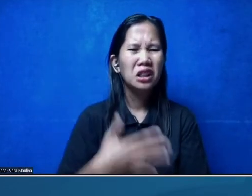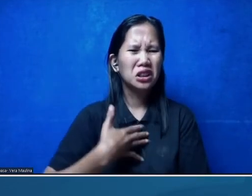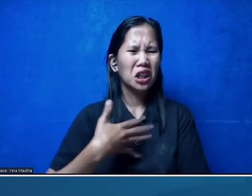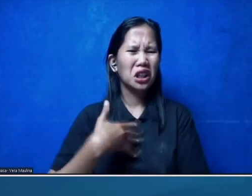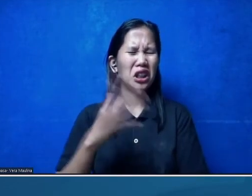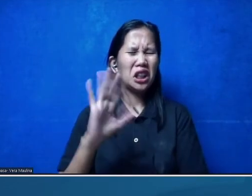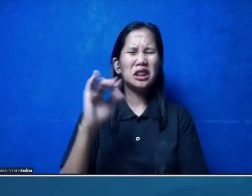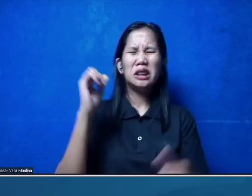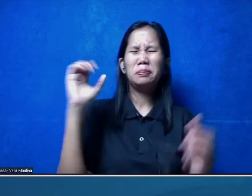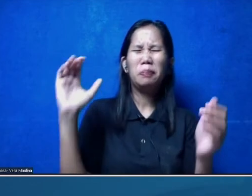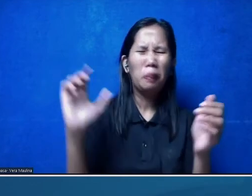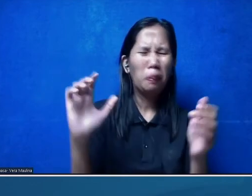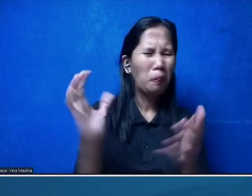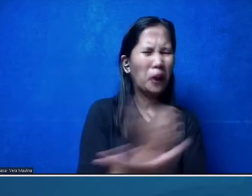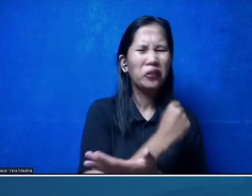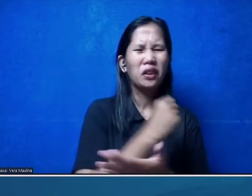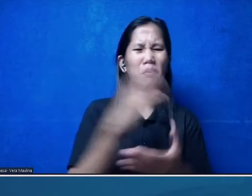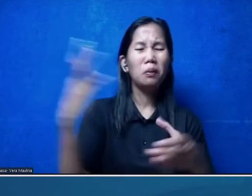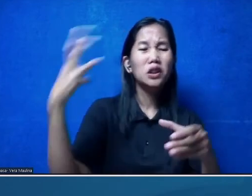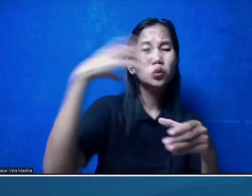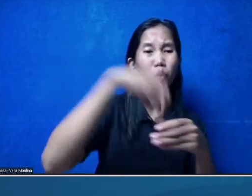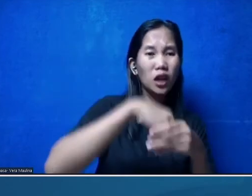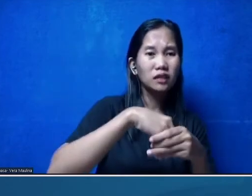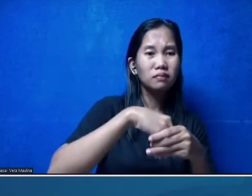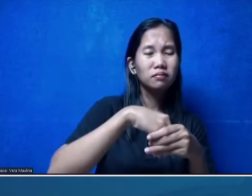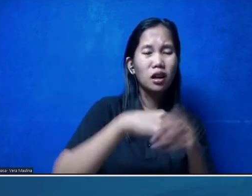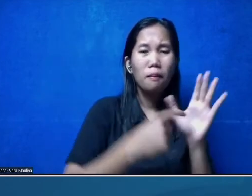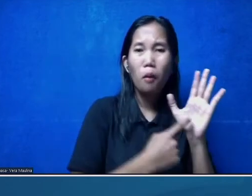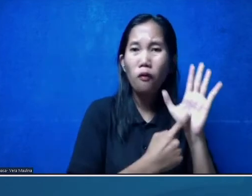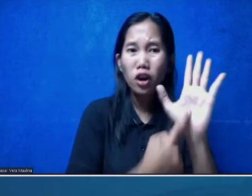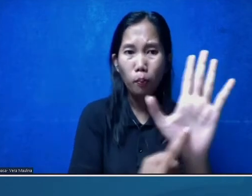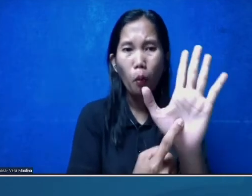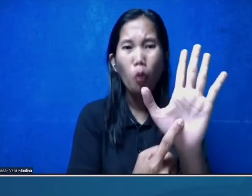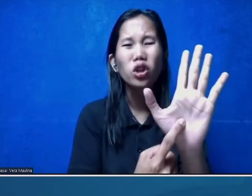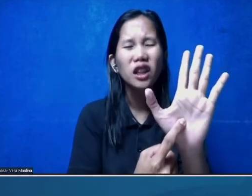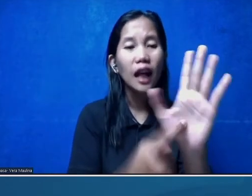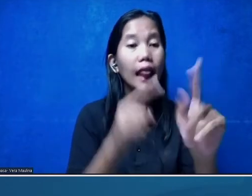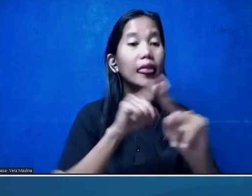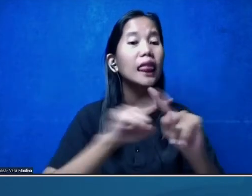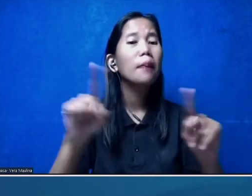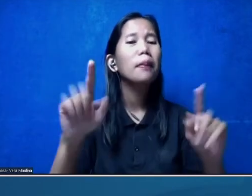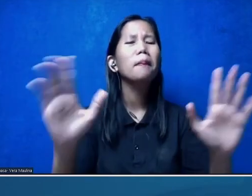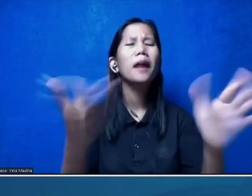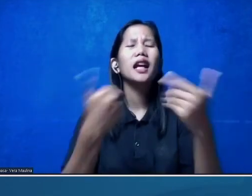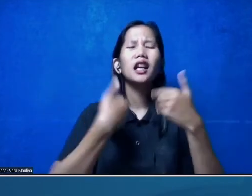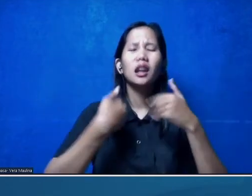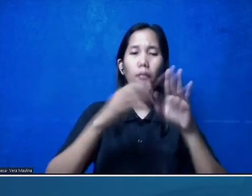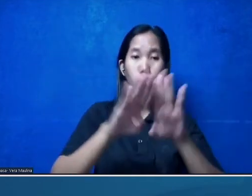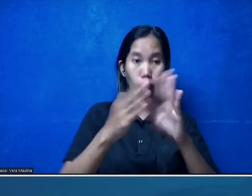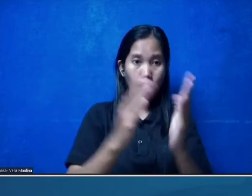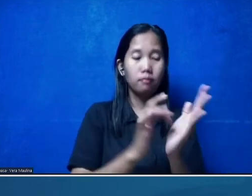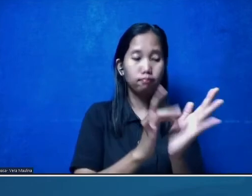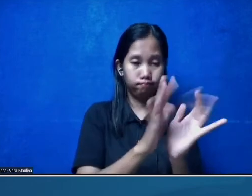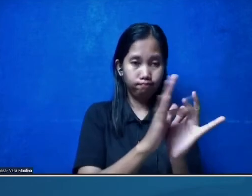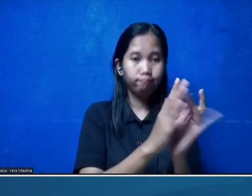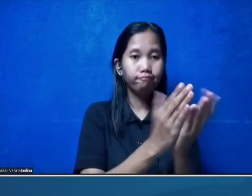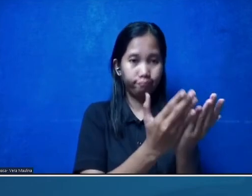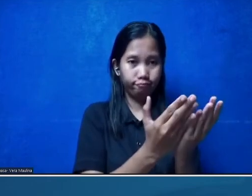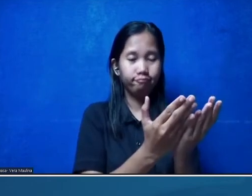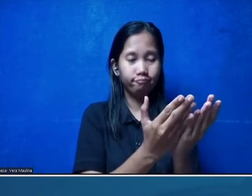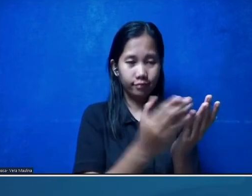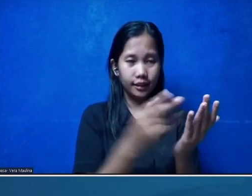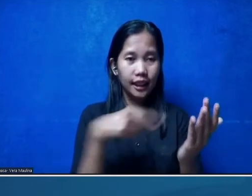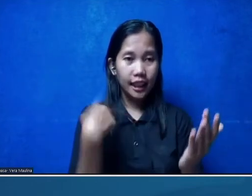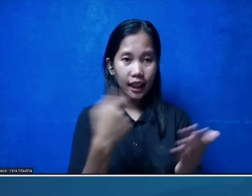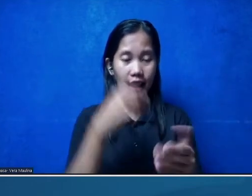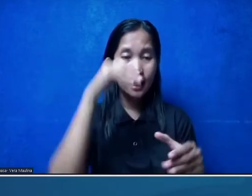100 pasal yang kelima ayatnya yang keenam sampai yang ke-10 1